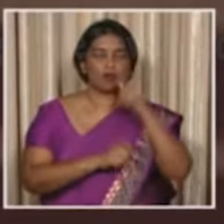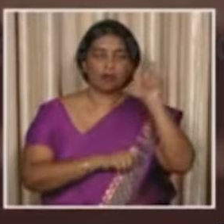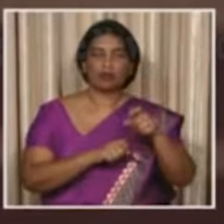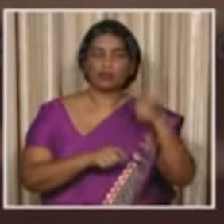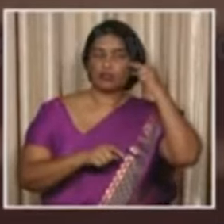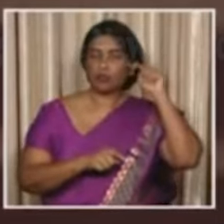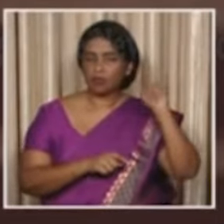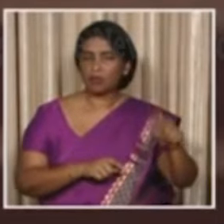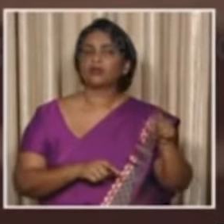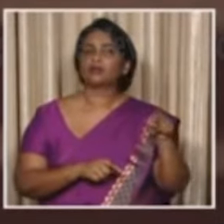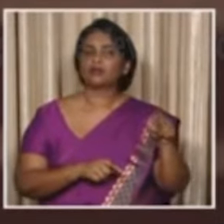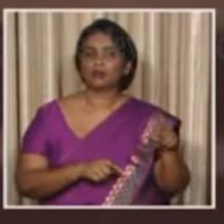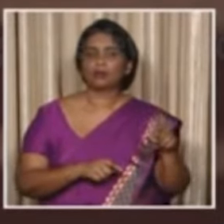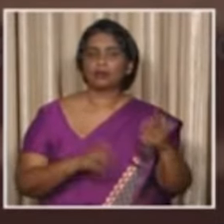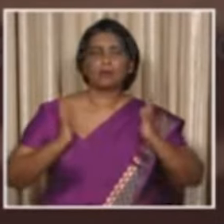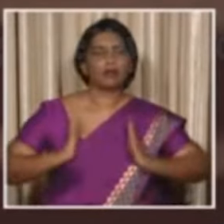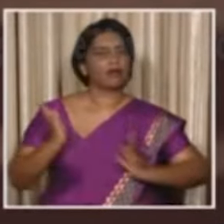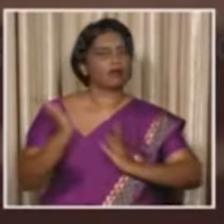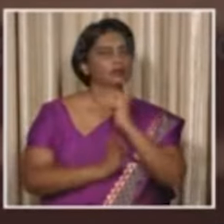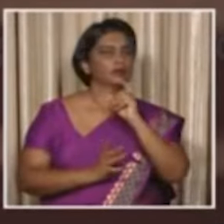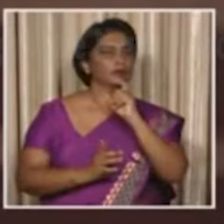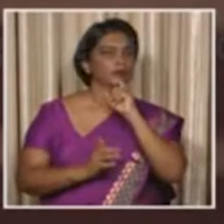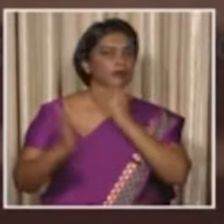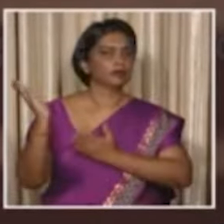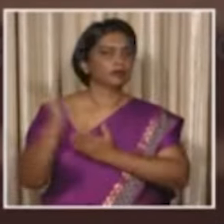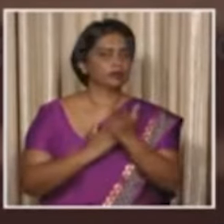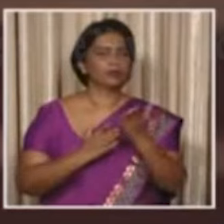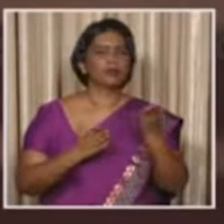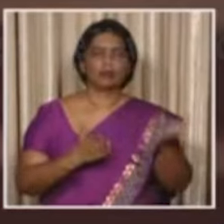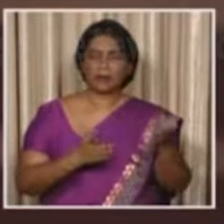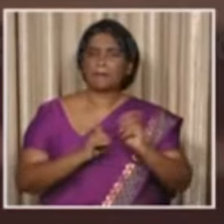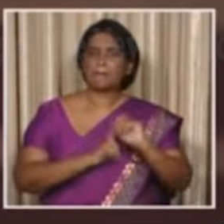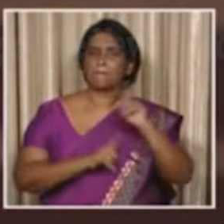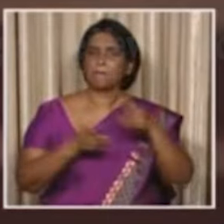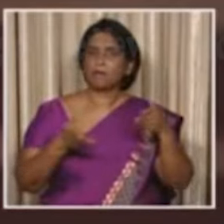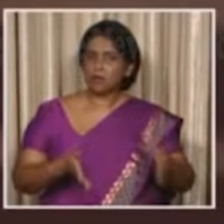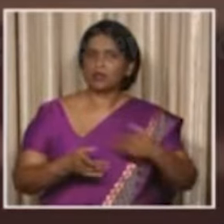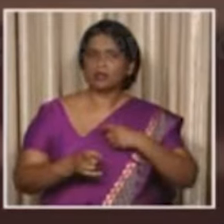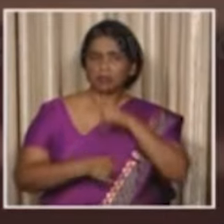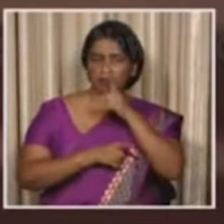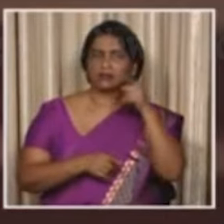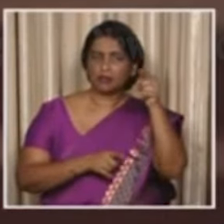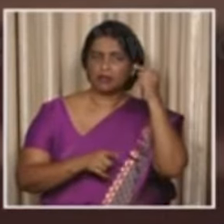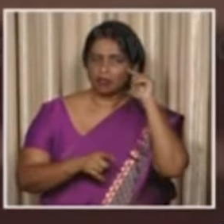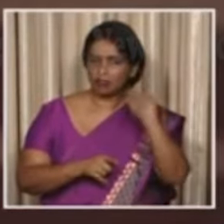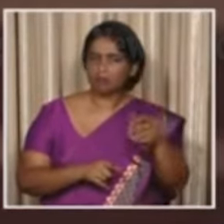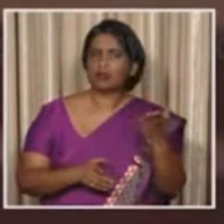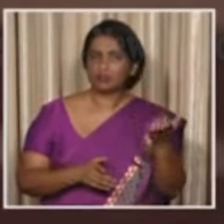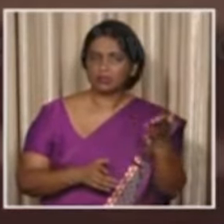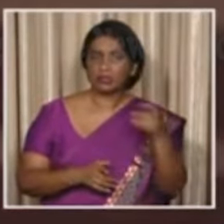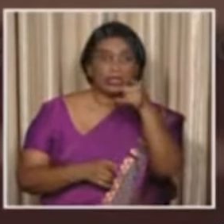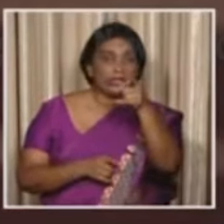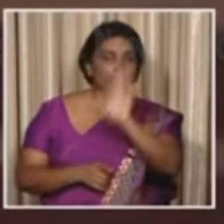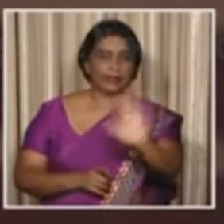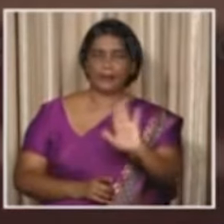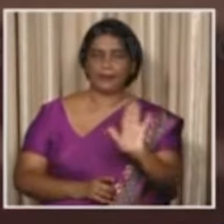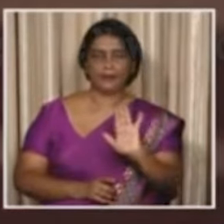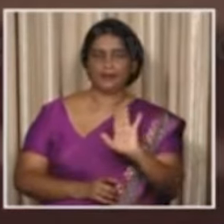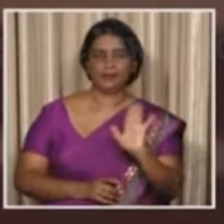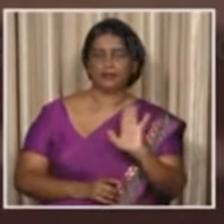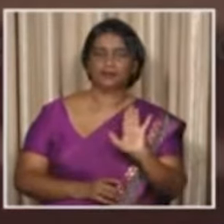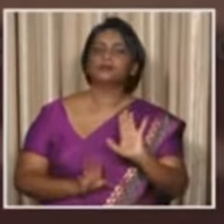විරුද්ධව මාන හිමිකම් පරීක්ෂණ කරන්න කියලා මේ පාර්ලිමේන්තුවේ අපි කතා වුණා. ඔබතුමාලා කතා වුණා. ඔබතුමා කරා කියන එක නෙමෙයි.